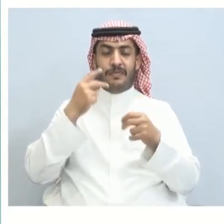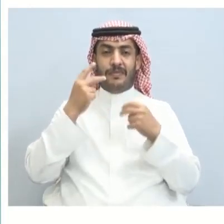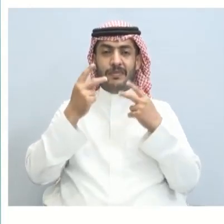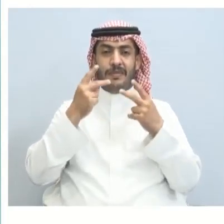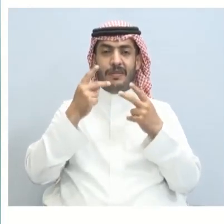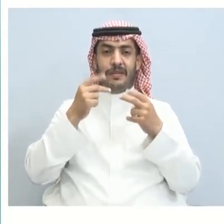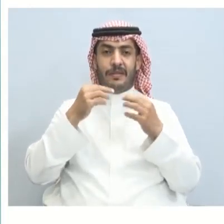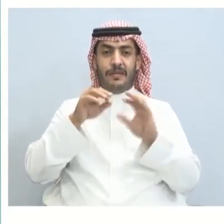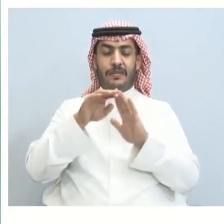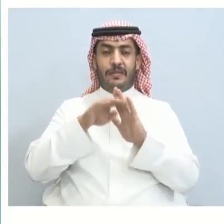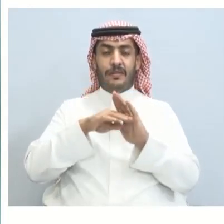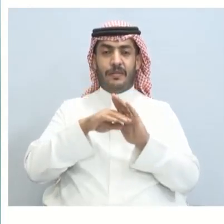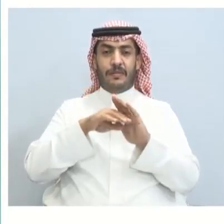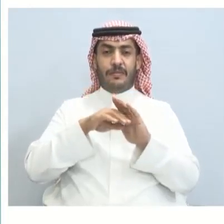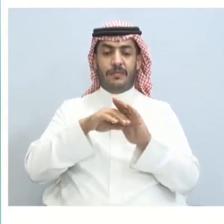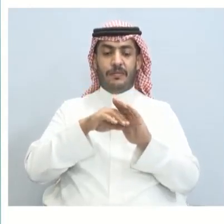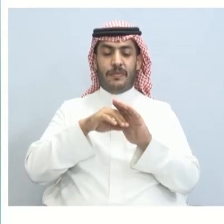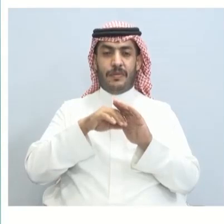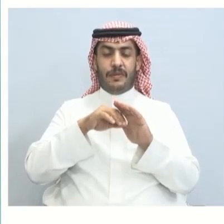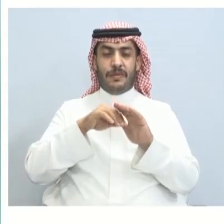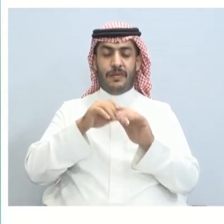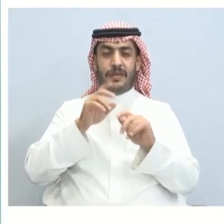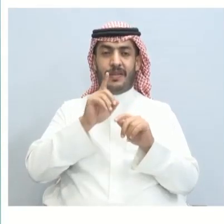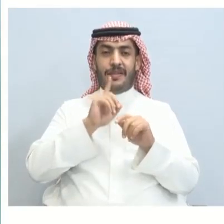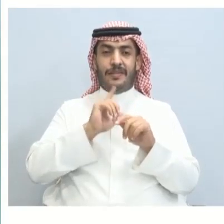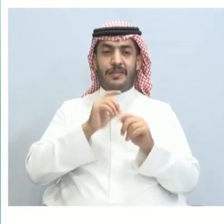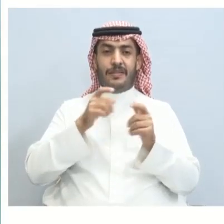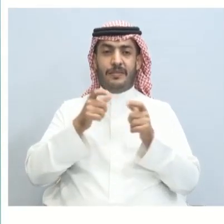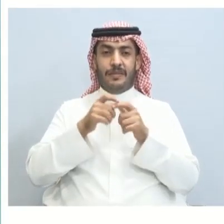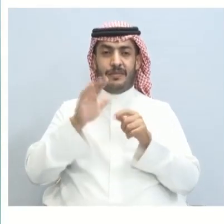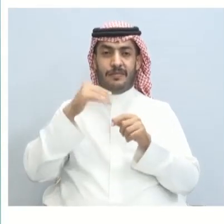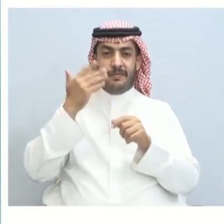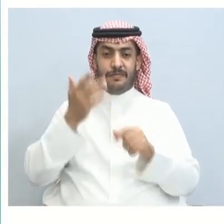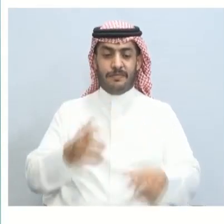محضر الاجتماع ان يتم وضع تاريخ الاجتماع